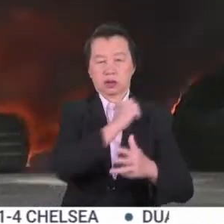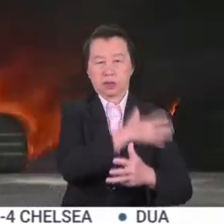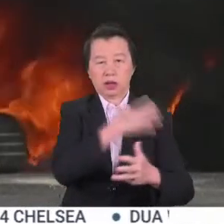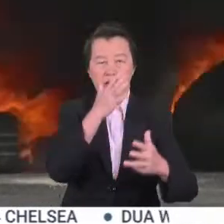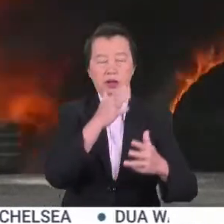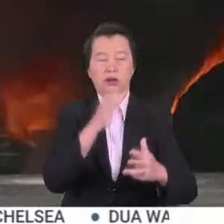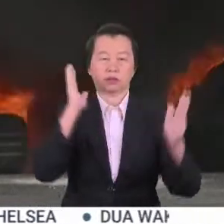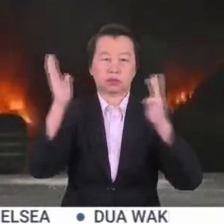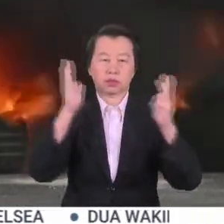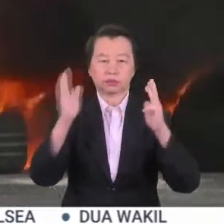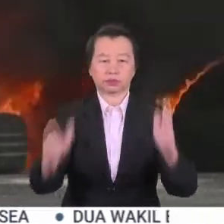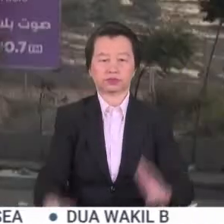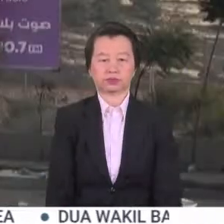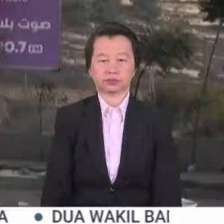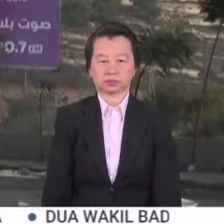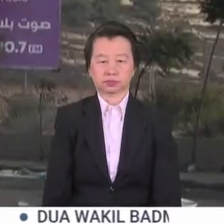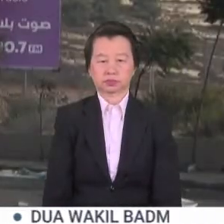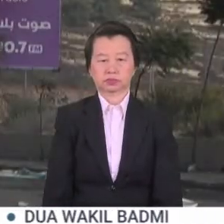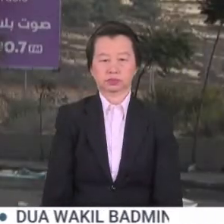Malaysia Syed Sheikh